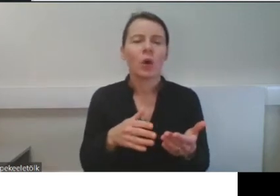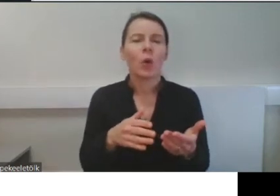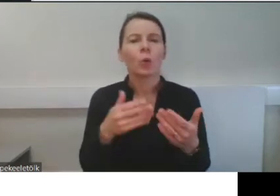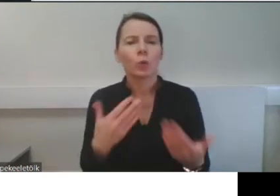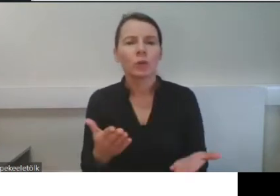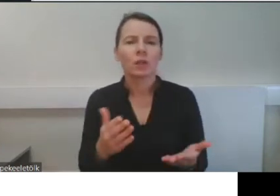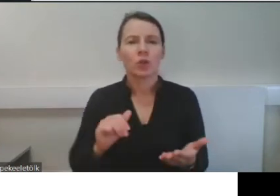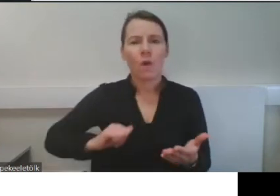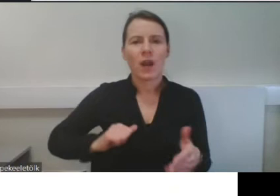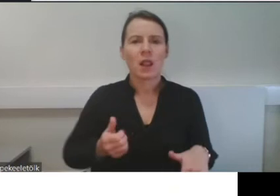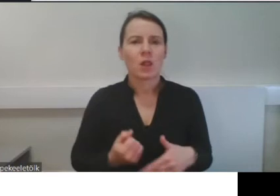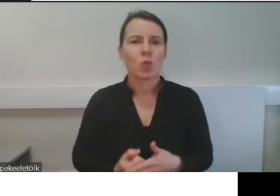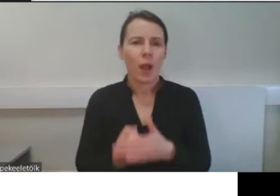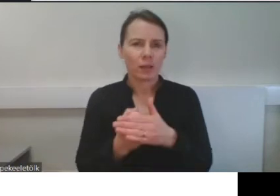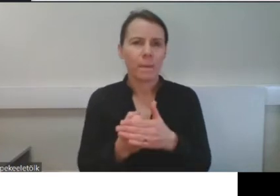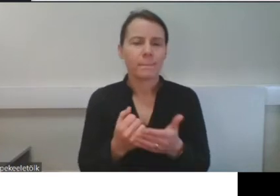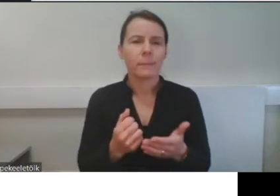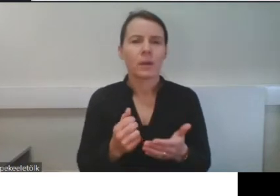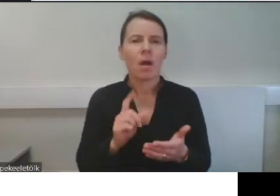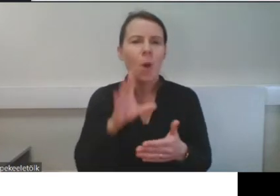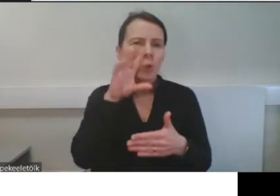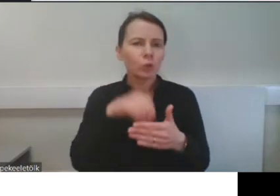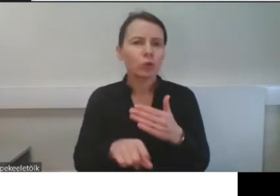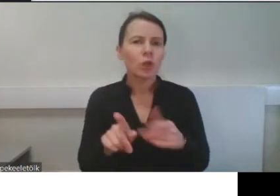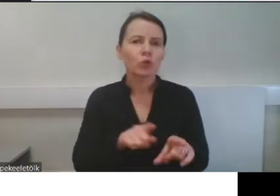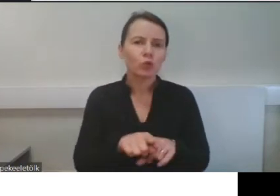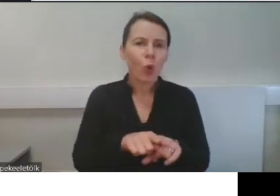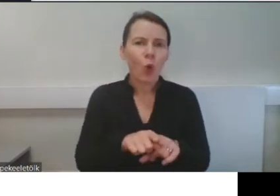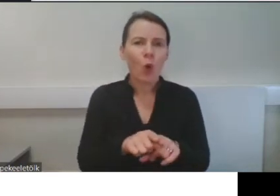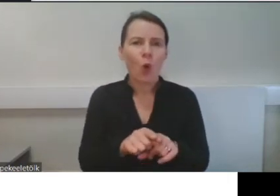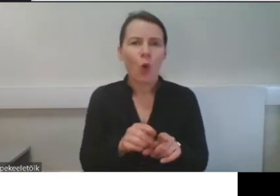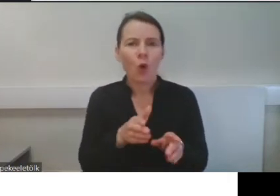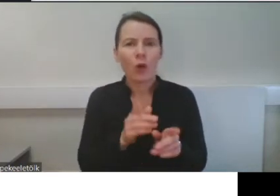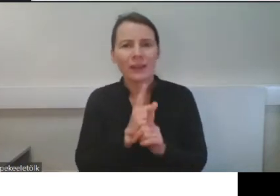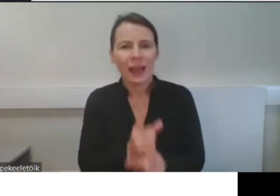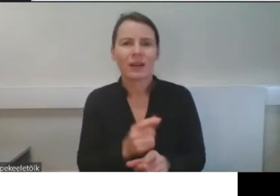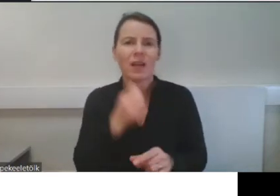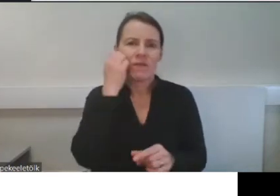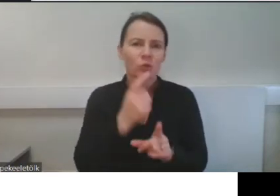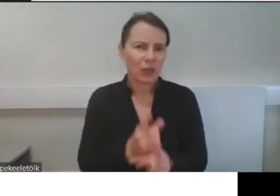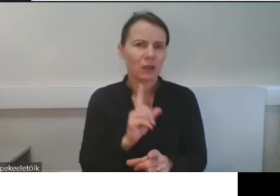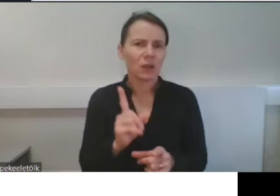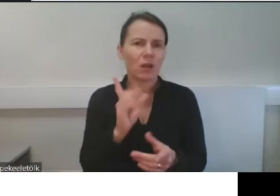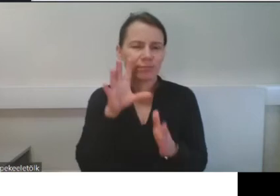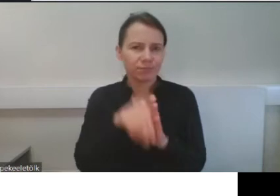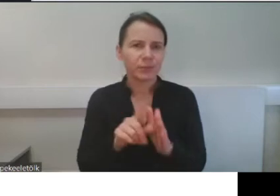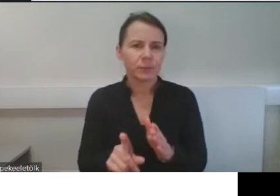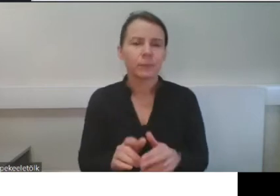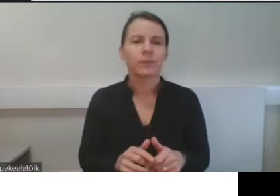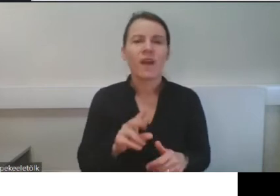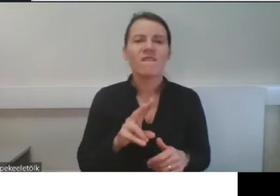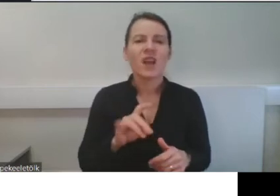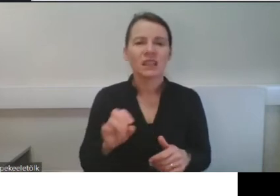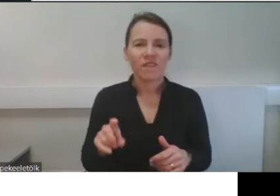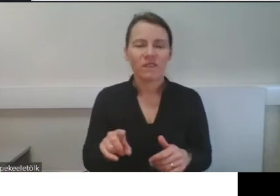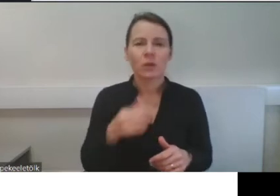lõikes. Ja siit on näha siis, et no, need olid kaks sellist kriisi,